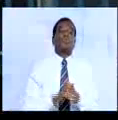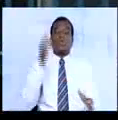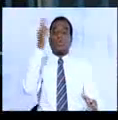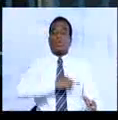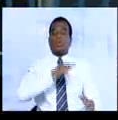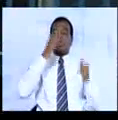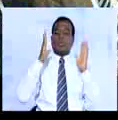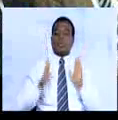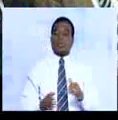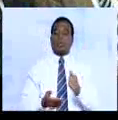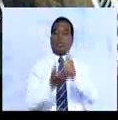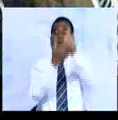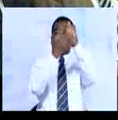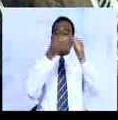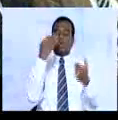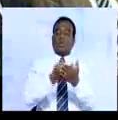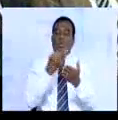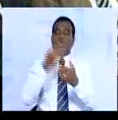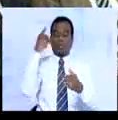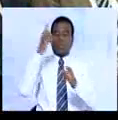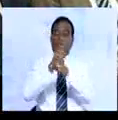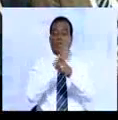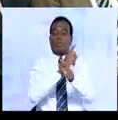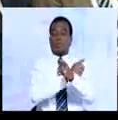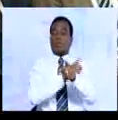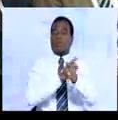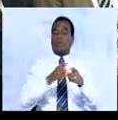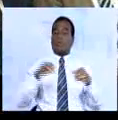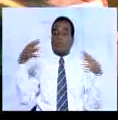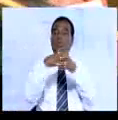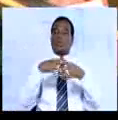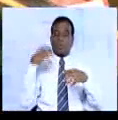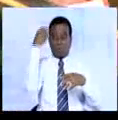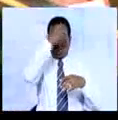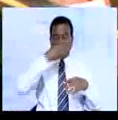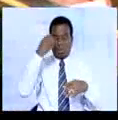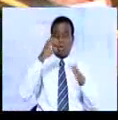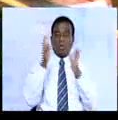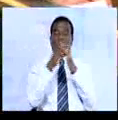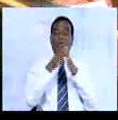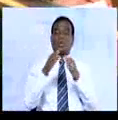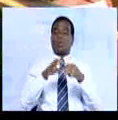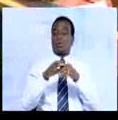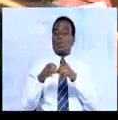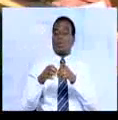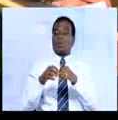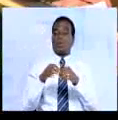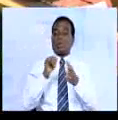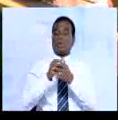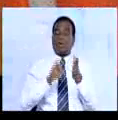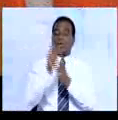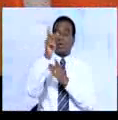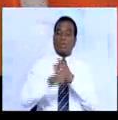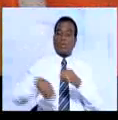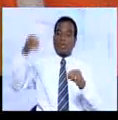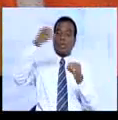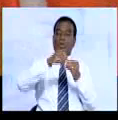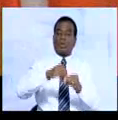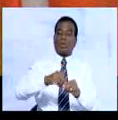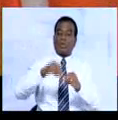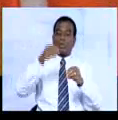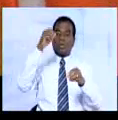Bénéficiant de l'appui financier du Centre pour le développement de l'entreprise de l'Union européenne, ce forum s'inscrit dans le projet Appui au renforcement des